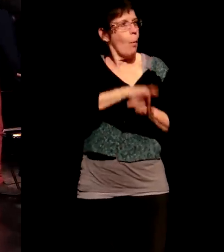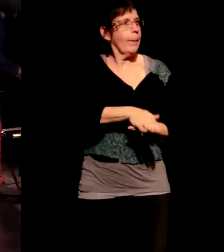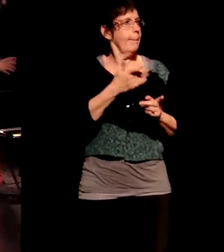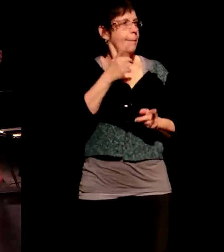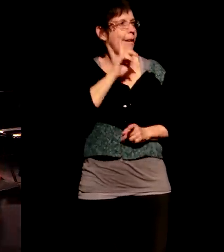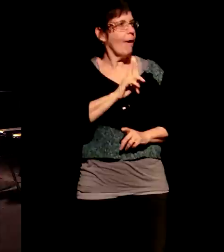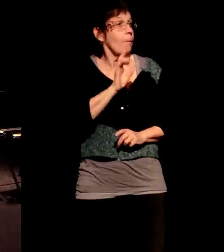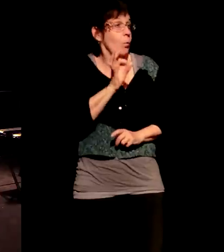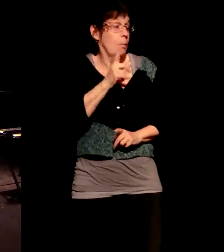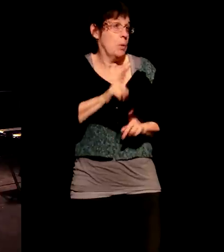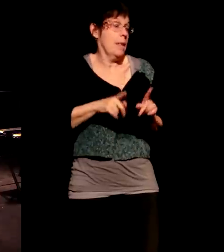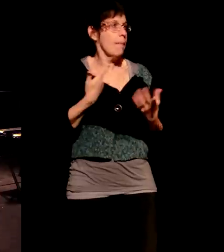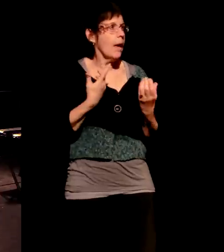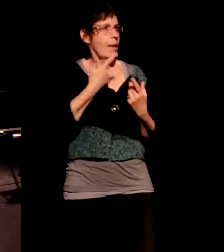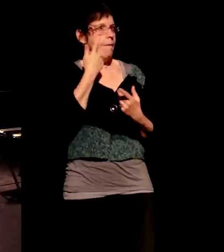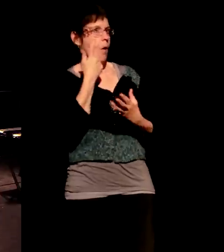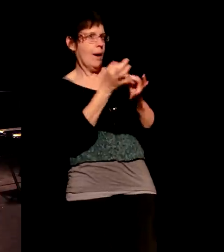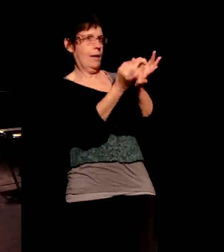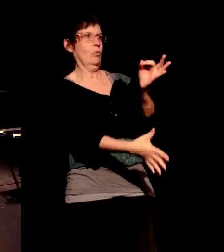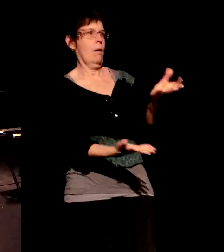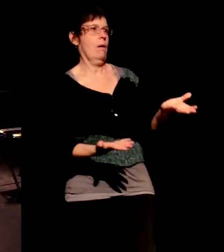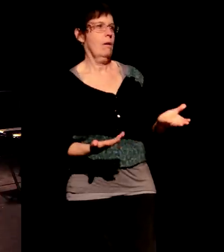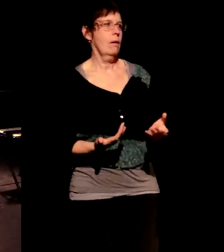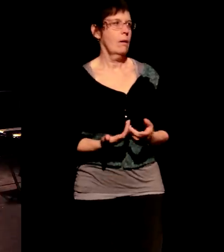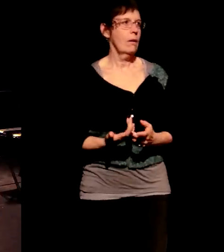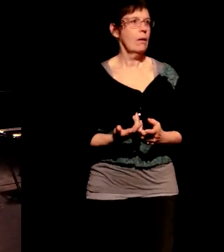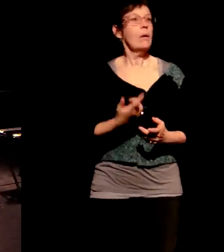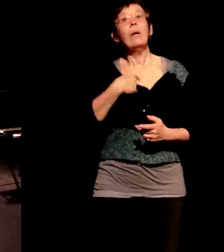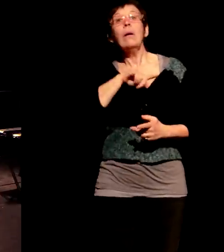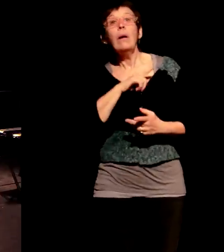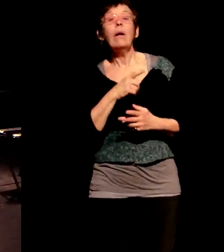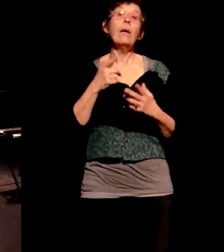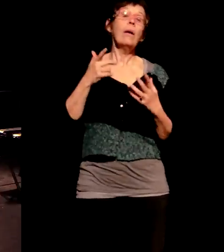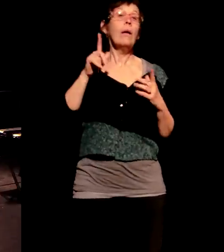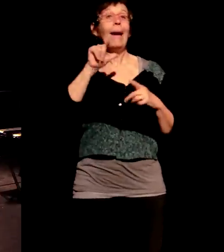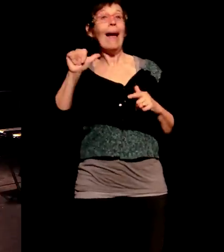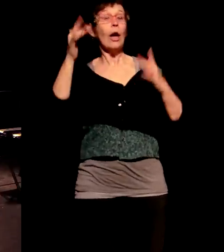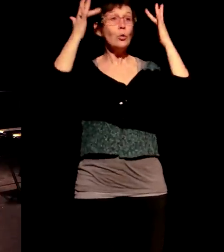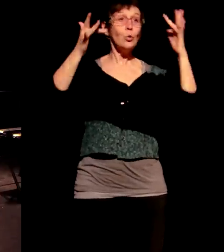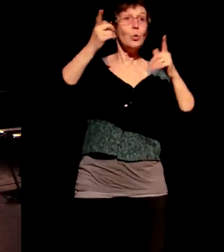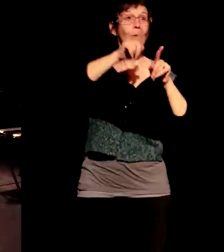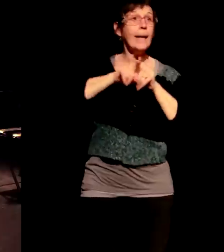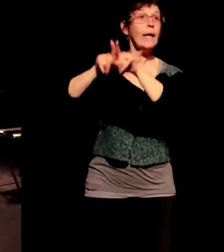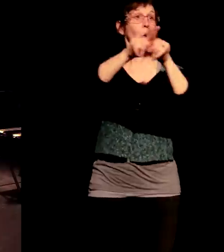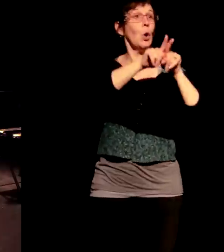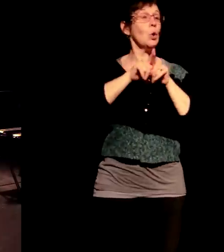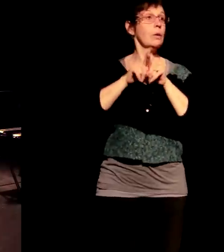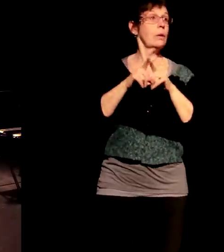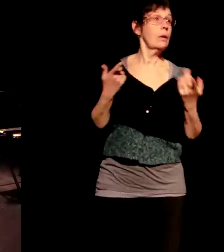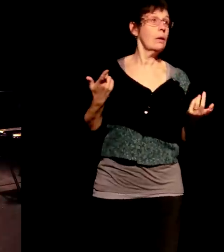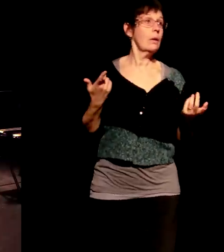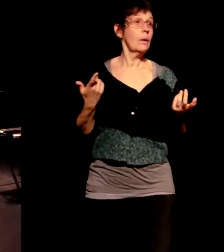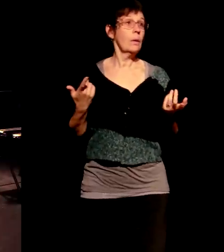est en train de dire ça aux gens. La culture, c'est la nôtre. Athée, bon, catho quand même, enfin bon, voilà. La culture, c'est